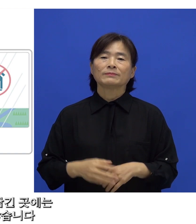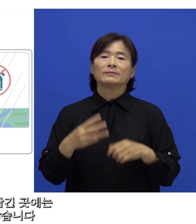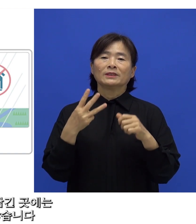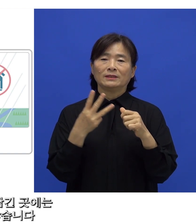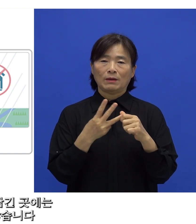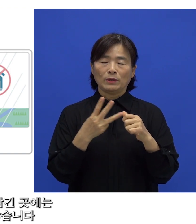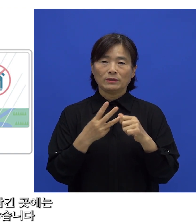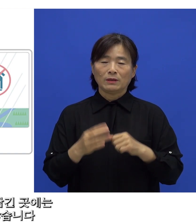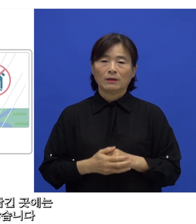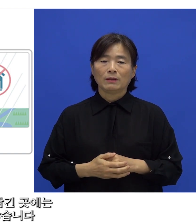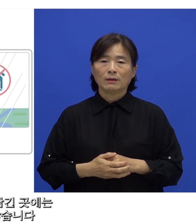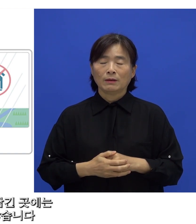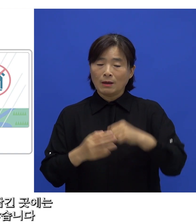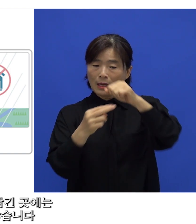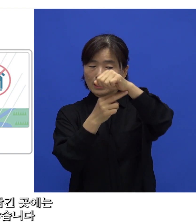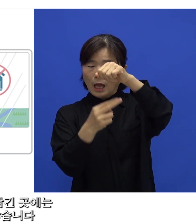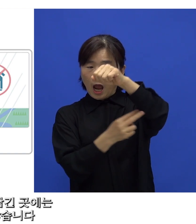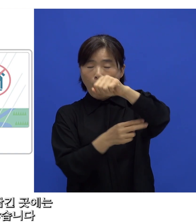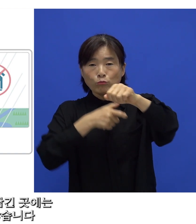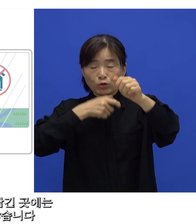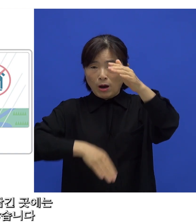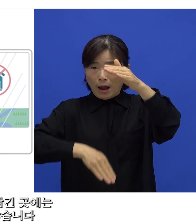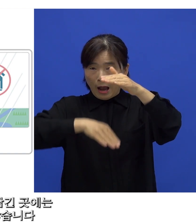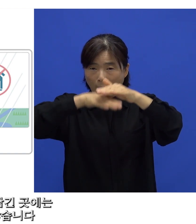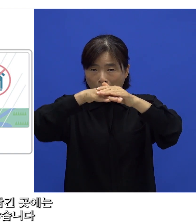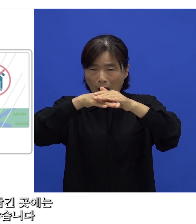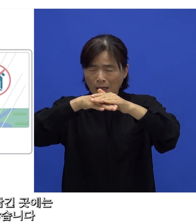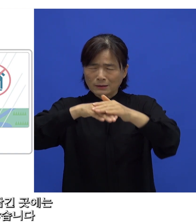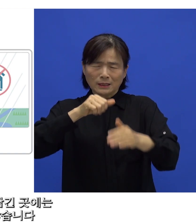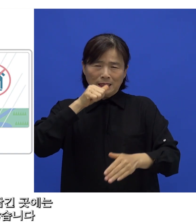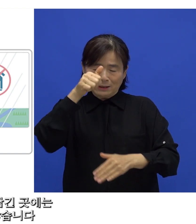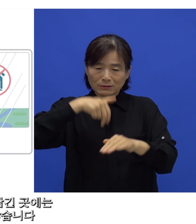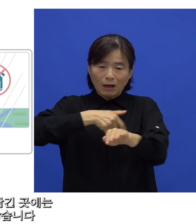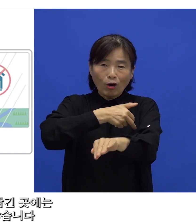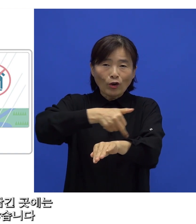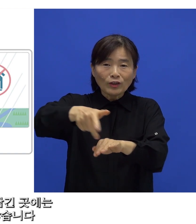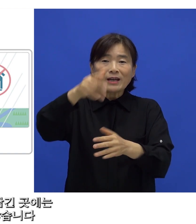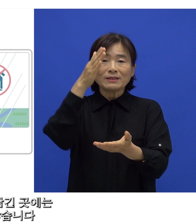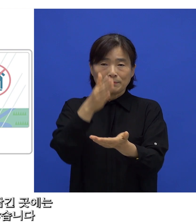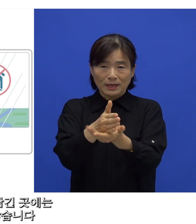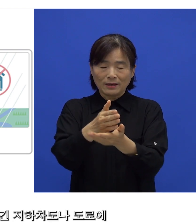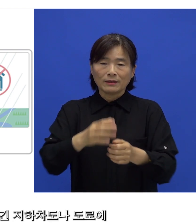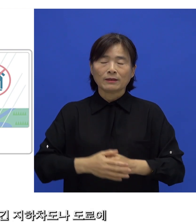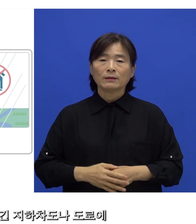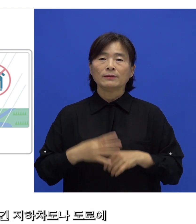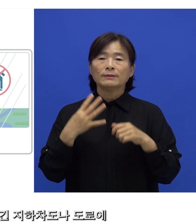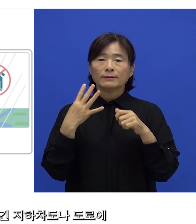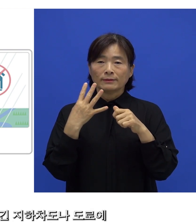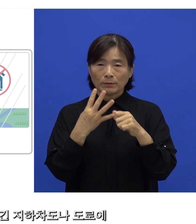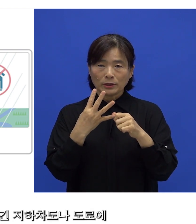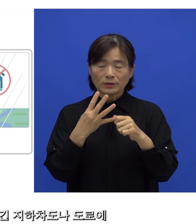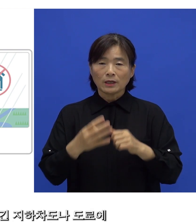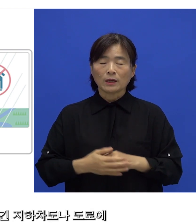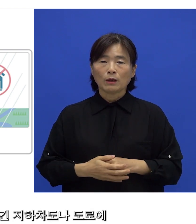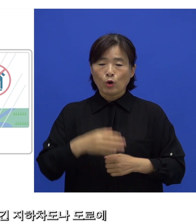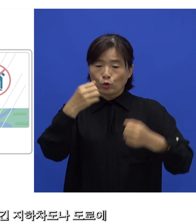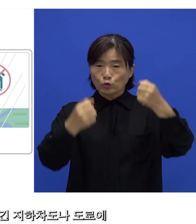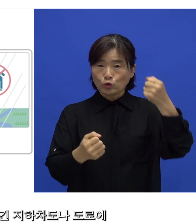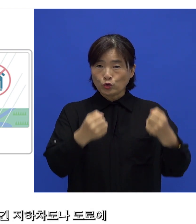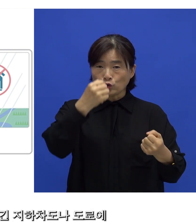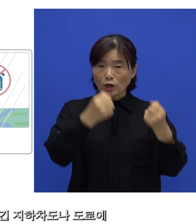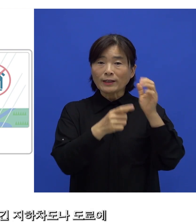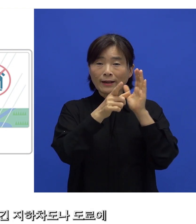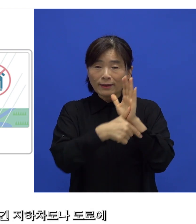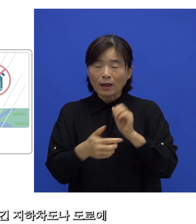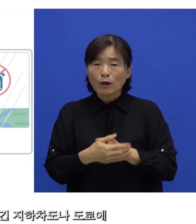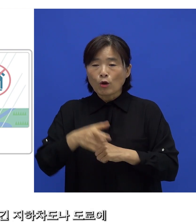번째, 다리가 물에 잠긴 곳에는 절대로 건너가지 않습니다. 네 번째, 운전을 할